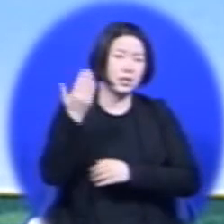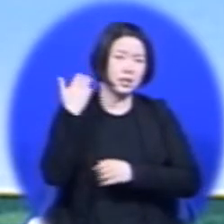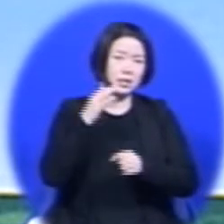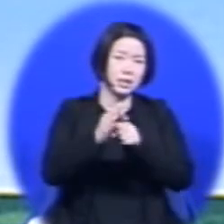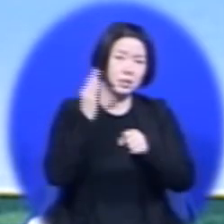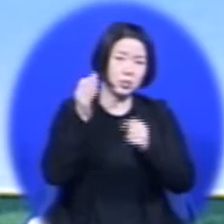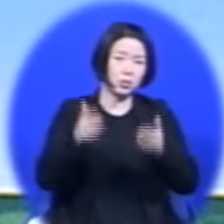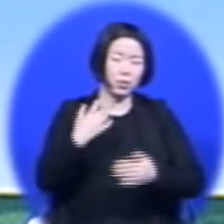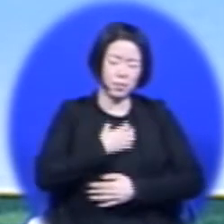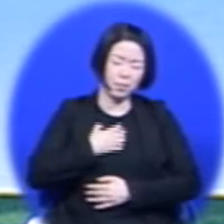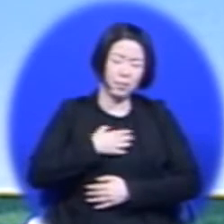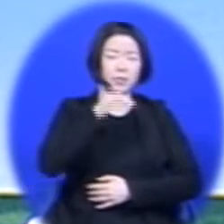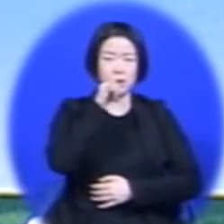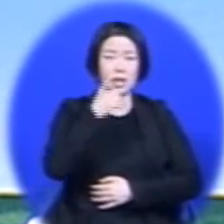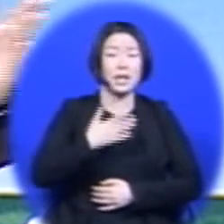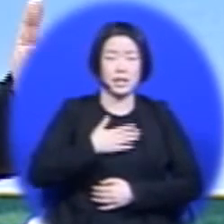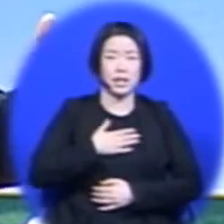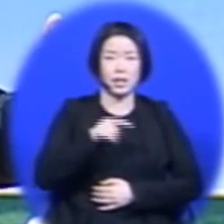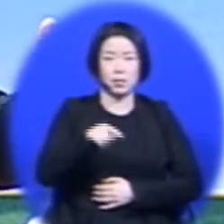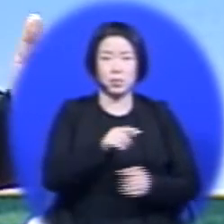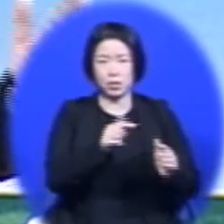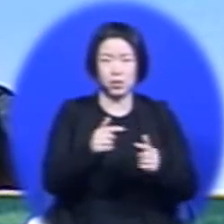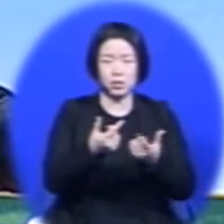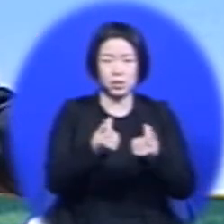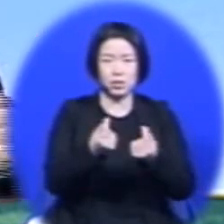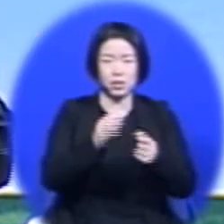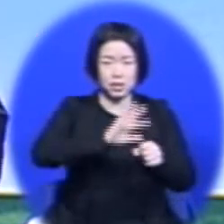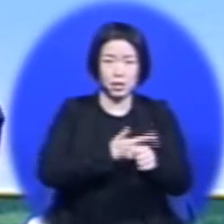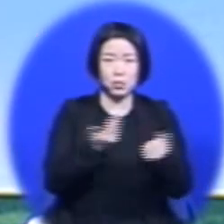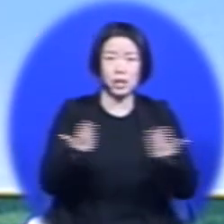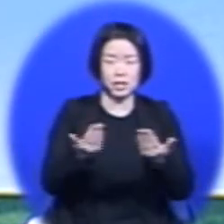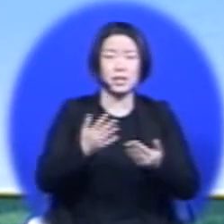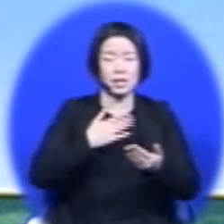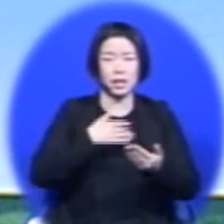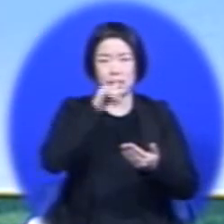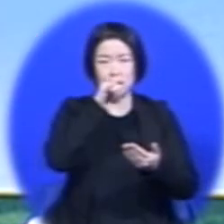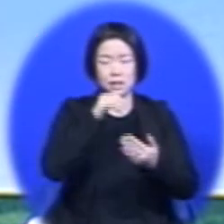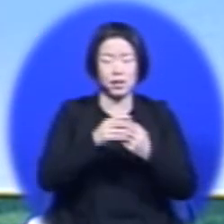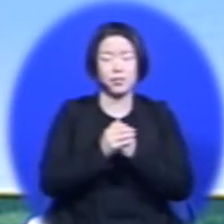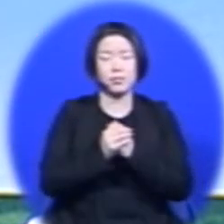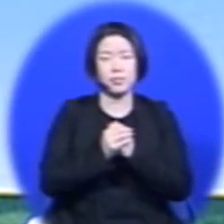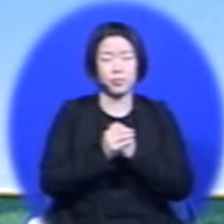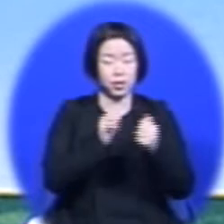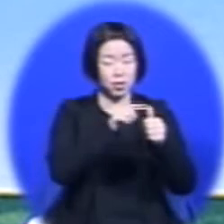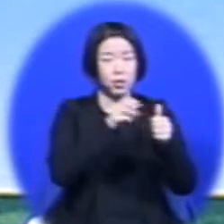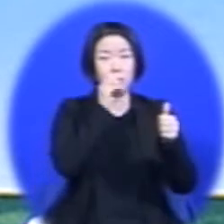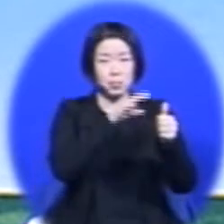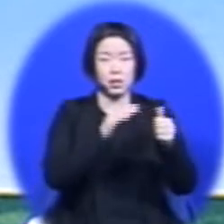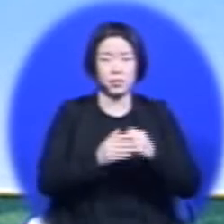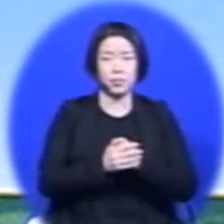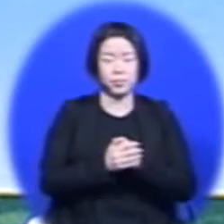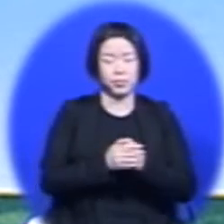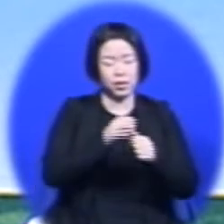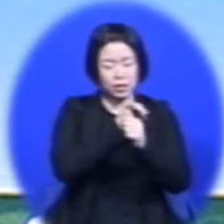살았습니다. 제가 그와 같은 잘못된 일을 내가 했었습니다. 당신